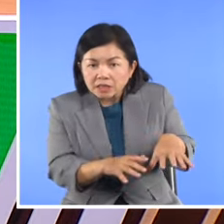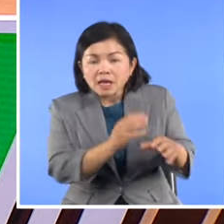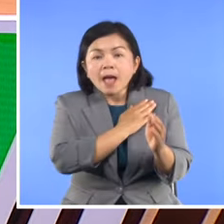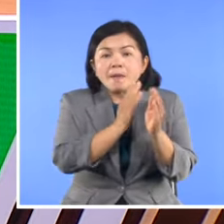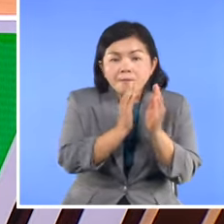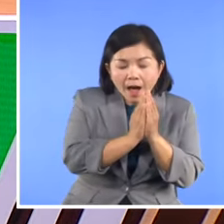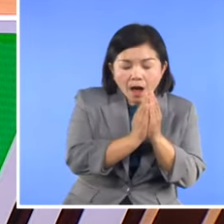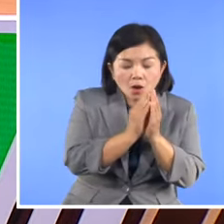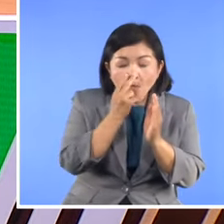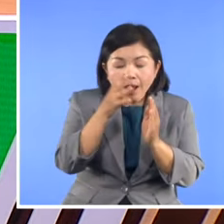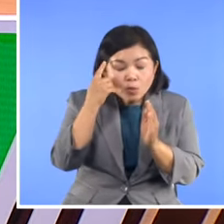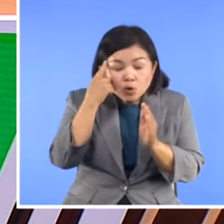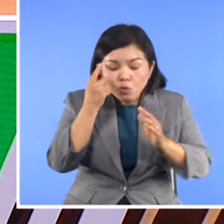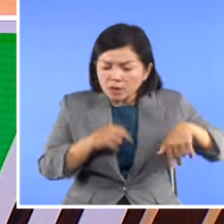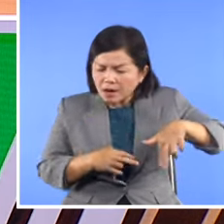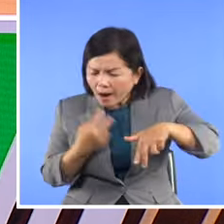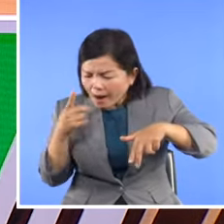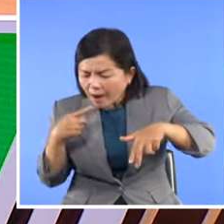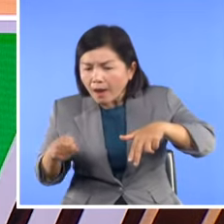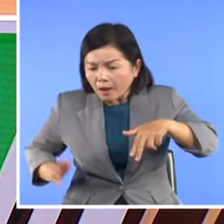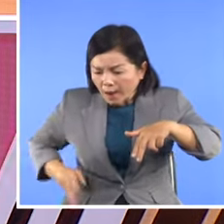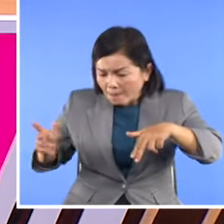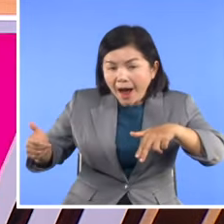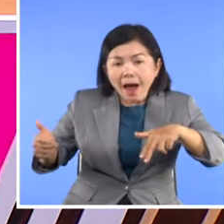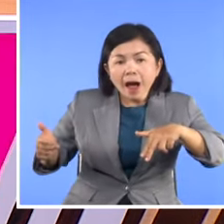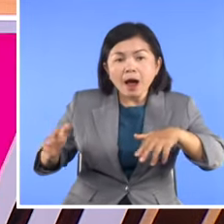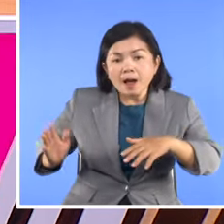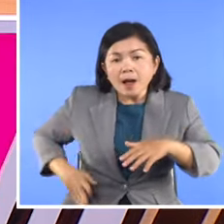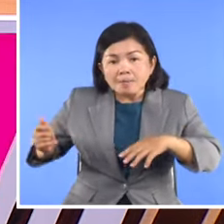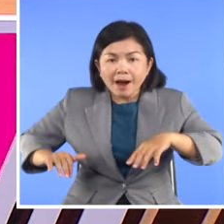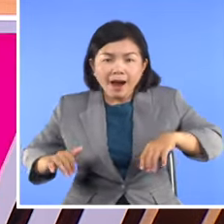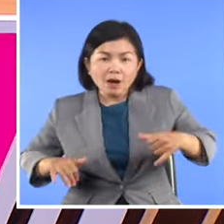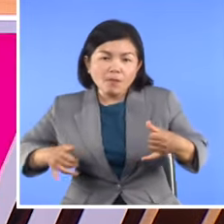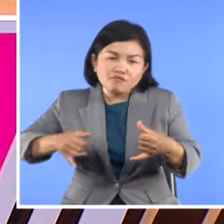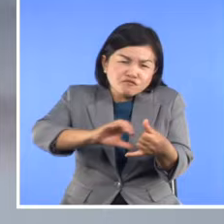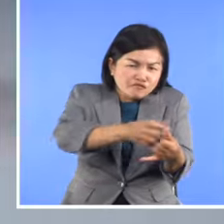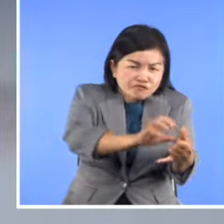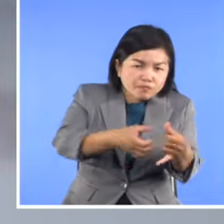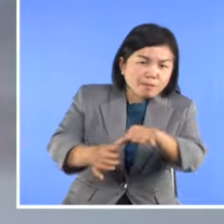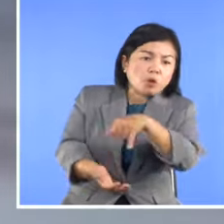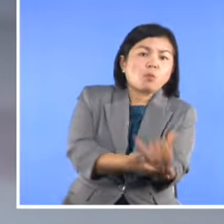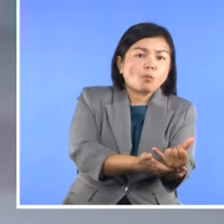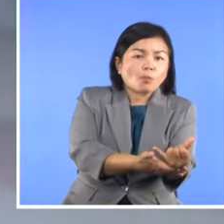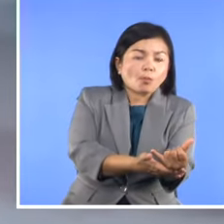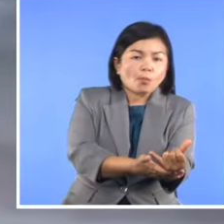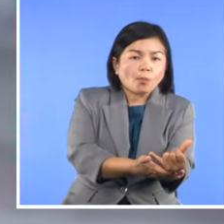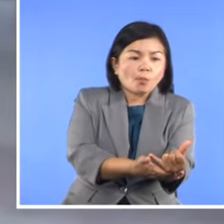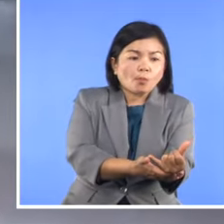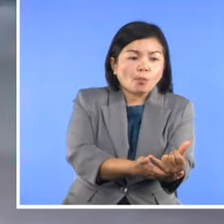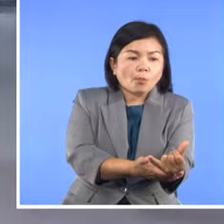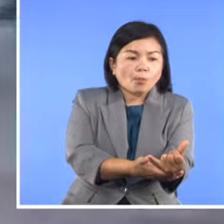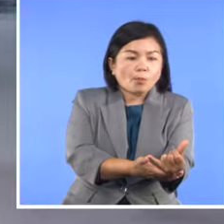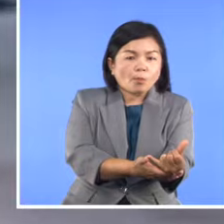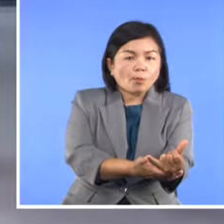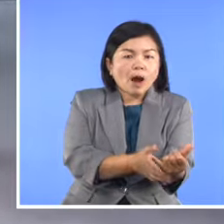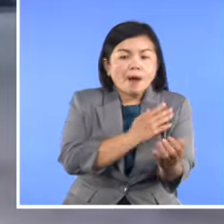ไปเดินไปดูลูกหมาเนี่ยมันรุมหลวงพ่อหลวงพ่อเนี่ยเสียหลักล้มหงายหลังเลยเออนี่นะฮะทีนี้หลวง